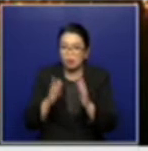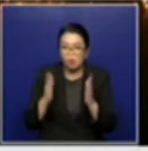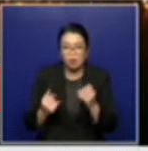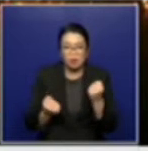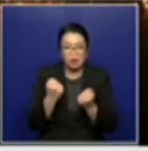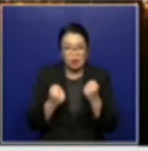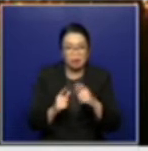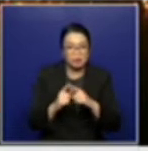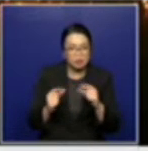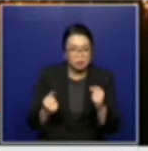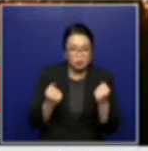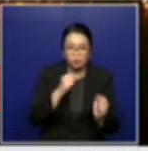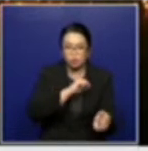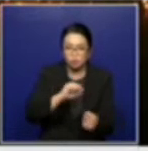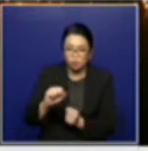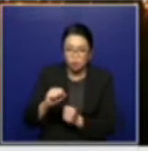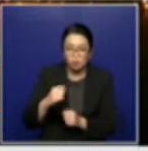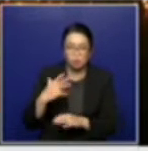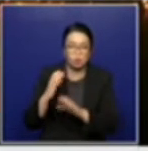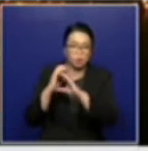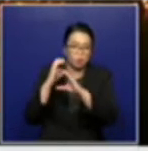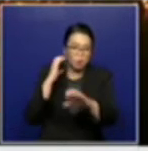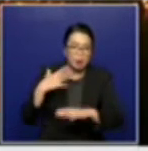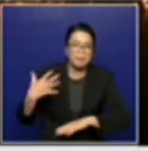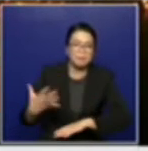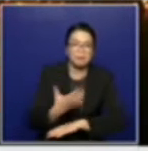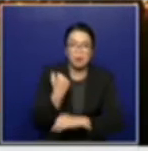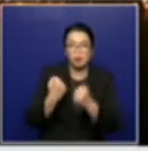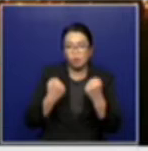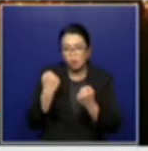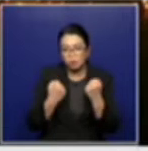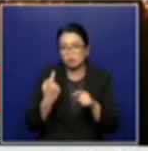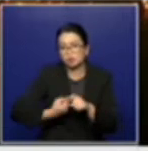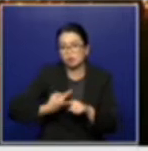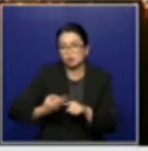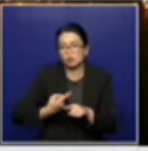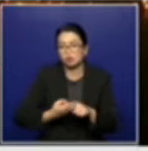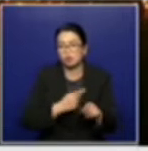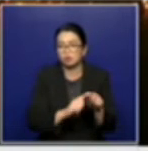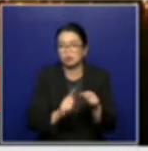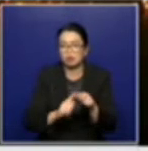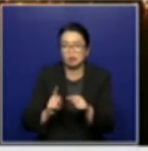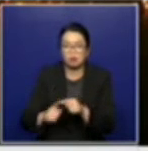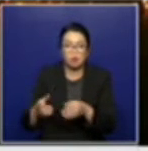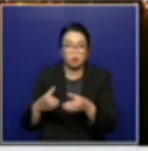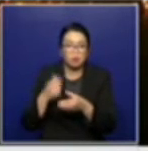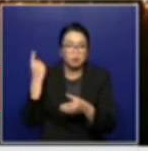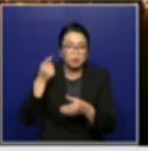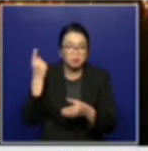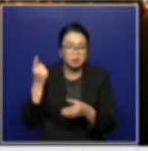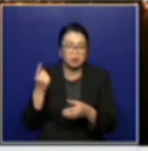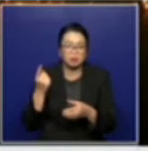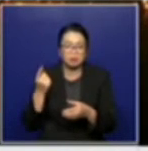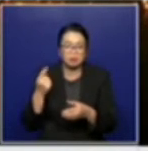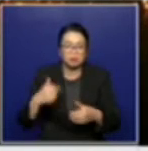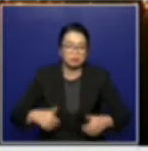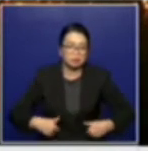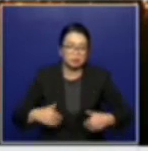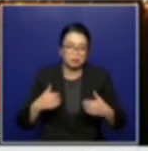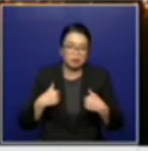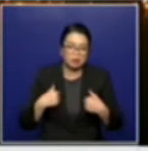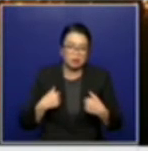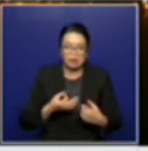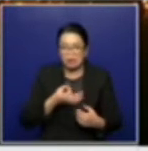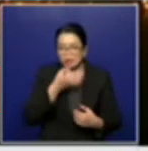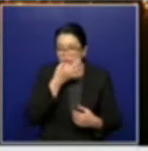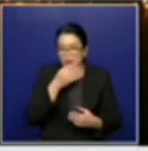ซี่รถตู้รถรับส่งผู้โดยสารที่เป็นนักท่องเที่ยวคงไม่สามารถที่จะดำเนินธุรกิจได้อี